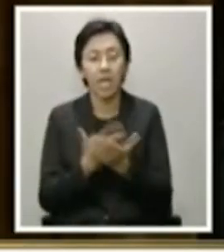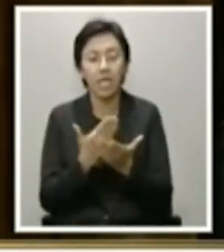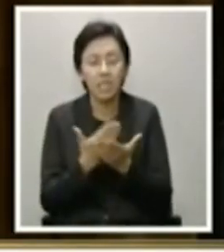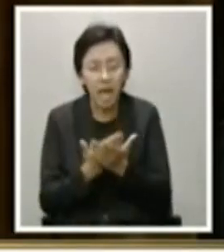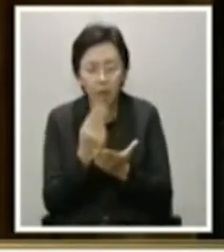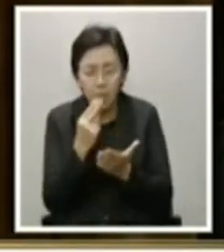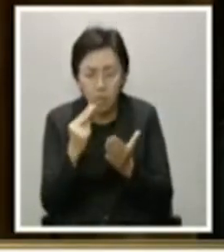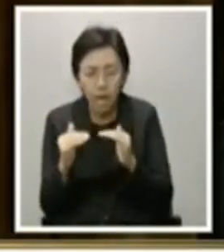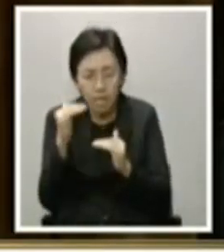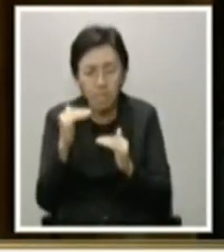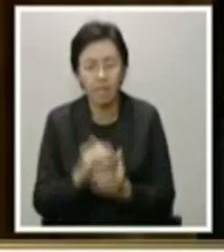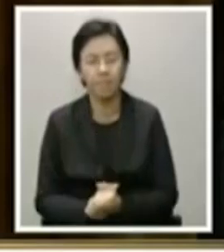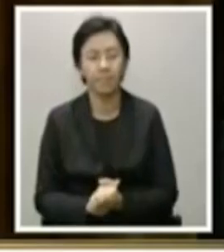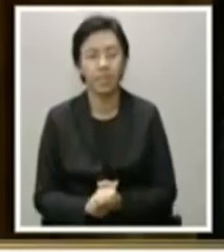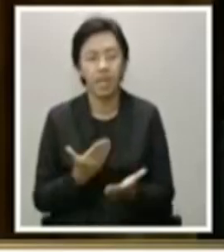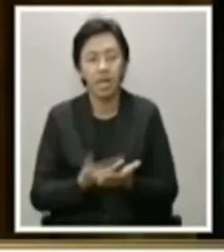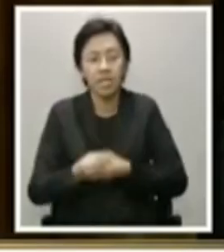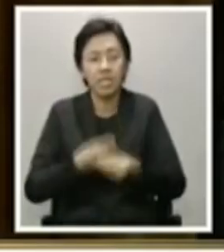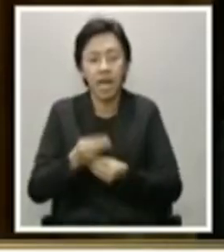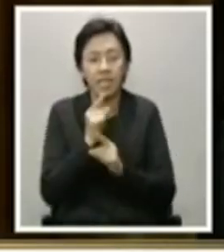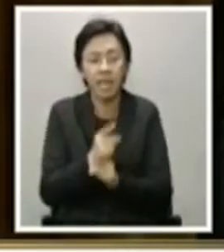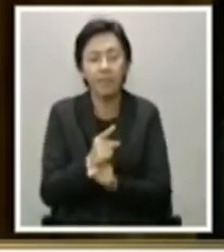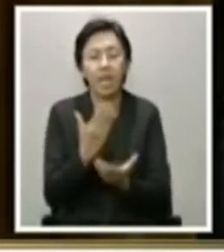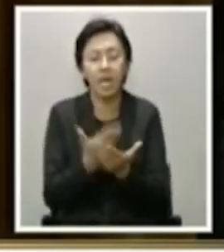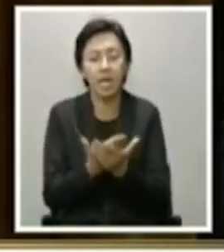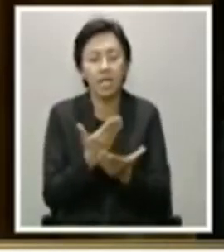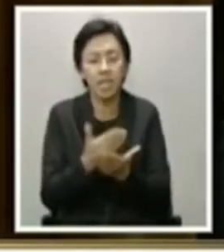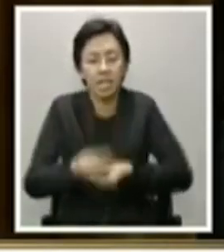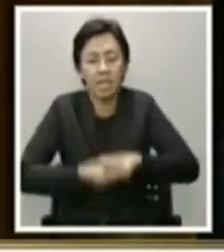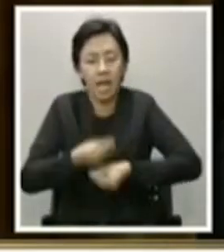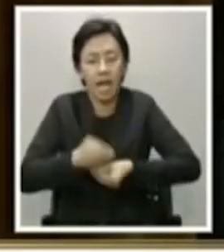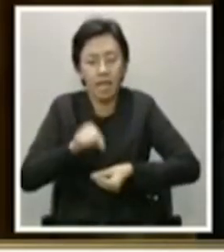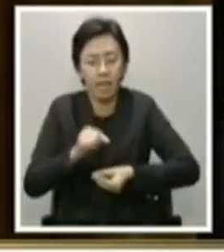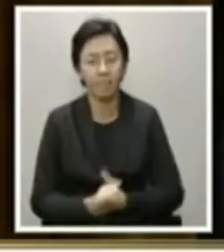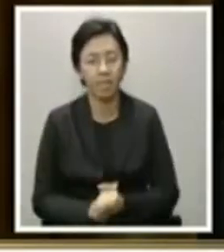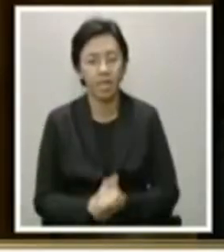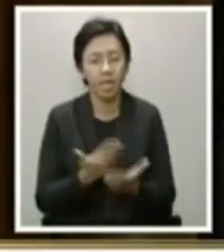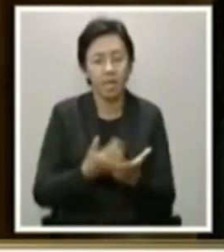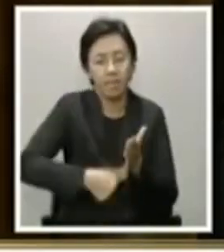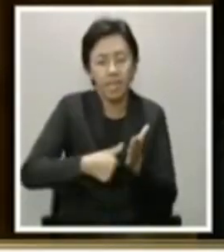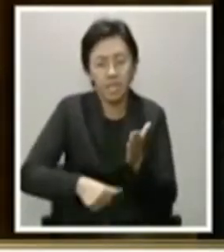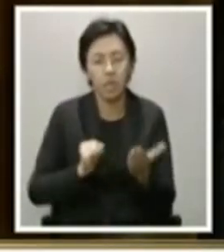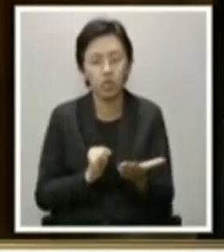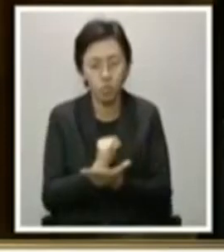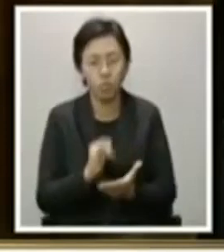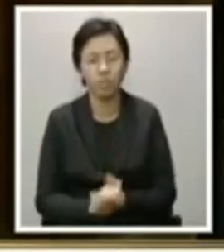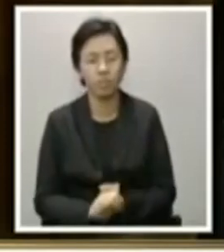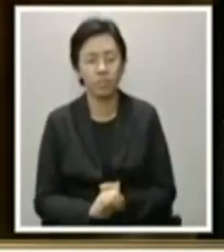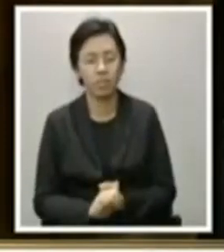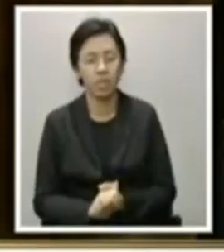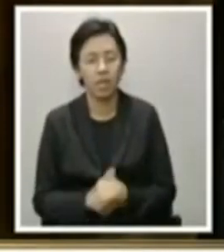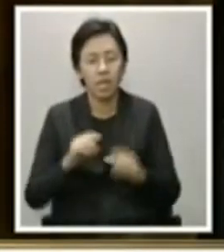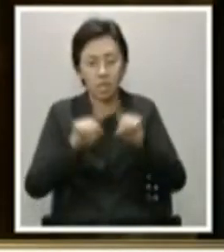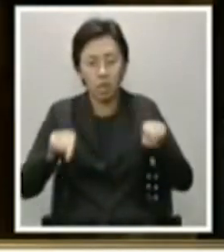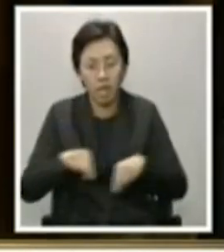ปรายของนายกที่มีการโต้แย้งเรื่องของที่ดินน่าจะเป็นที่ดินบางบอนนะคะ ที่มีสมบัติมรดก ใช่ว่ามีการวิพากษ์วิจ